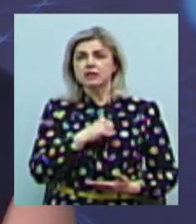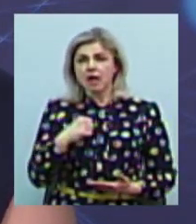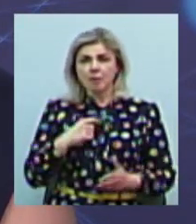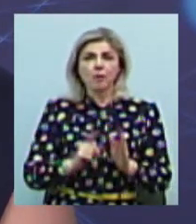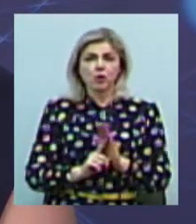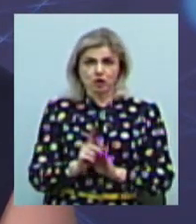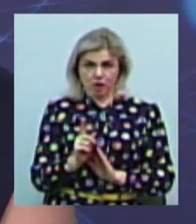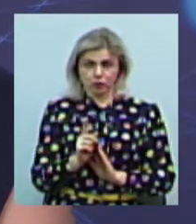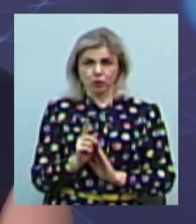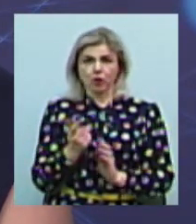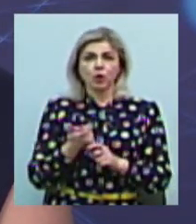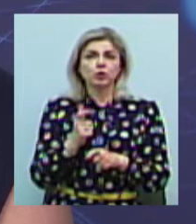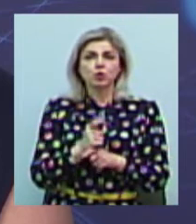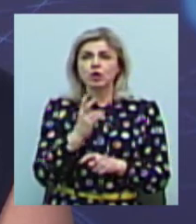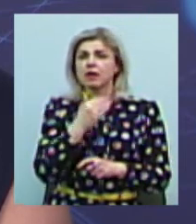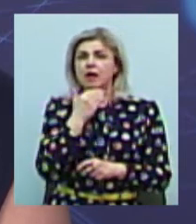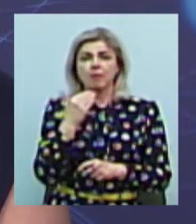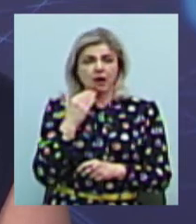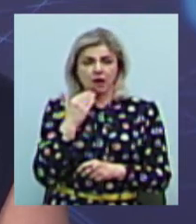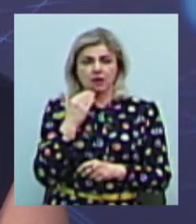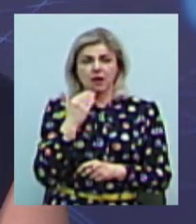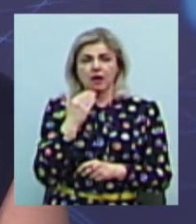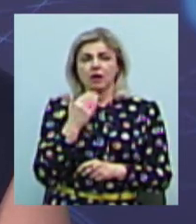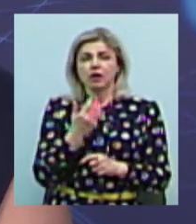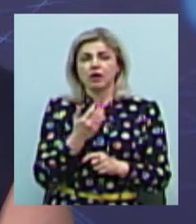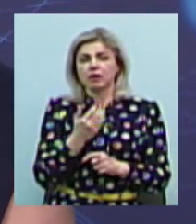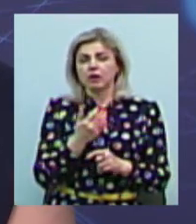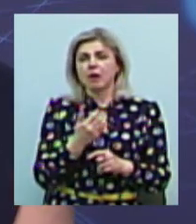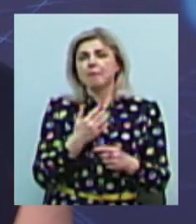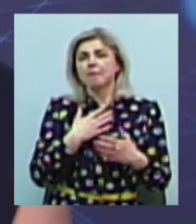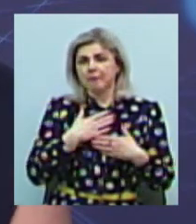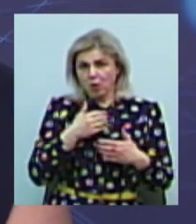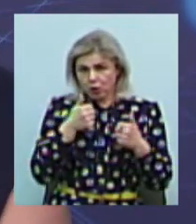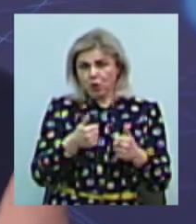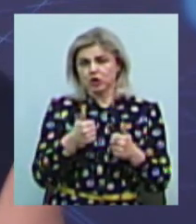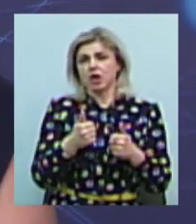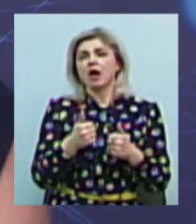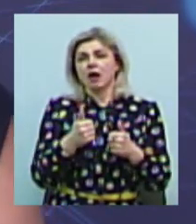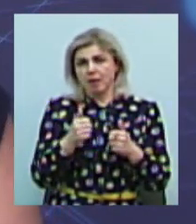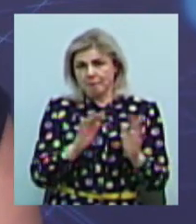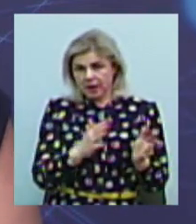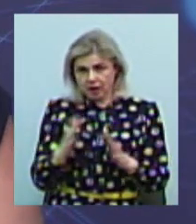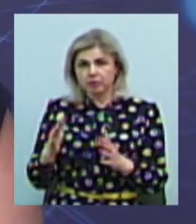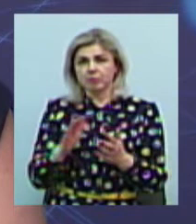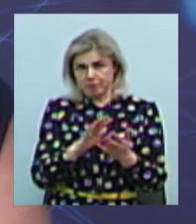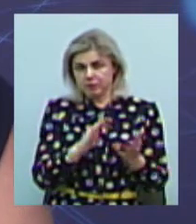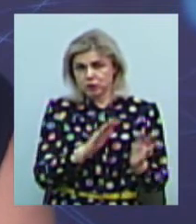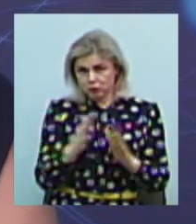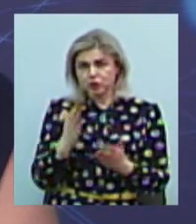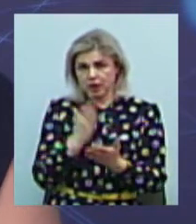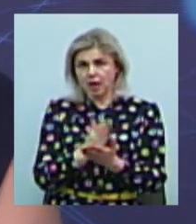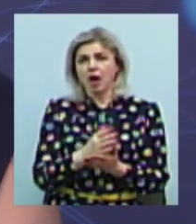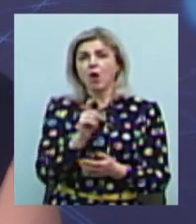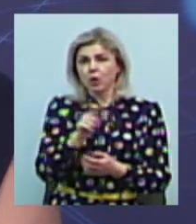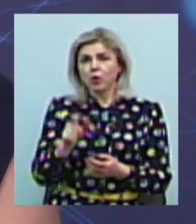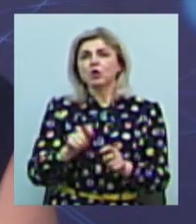початку. Дуже є багато позитивних прикладів. Люди повідкривали свої підприємства, навіть вже надали